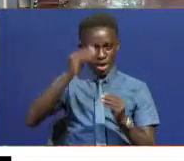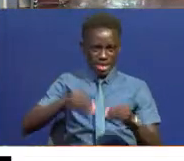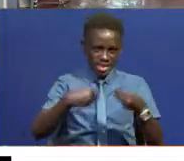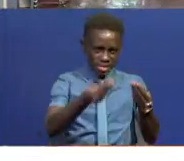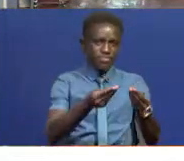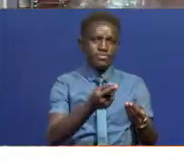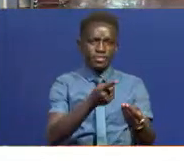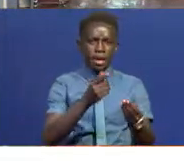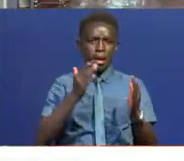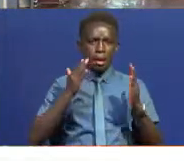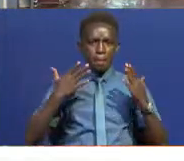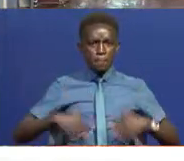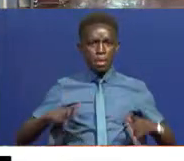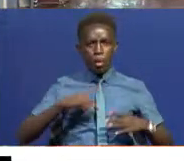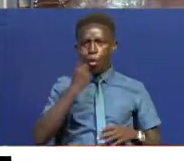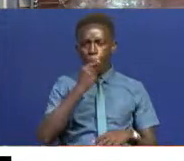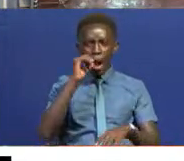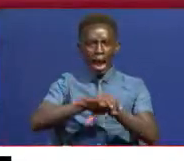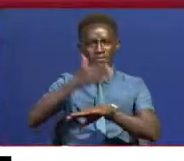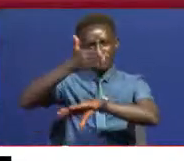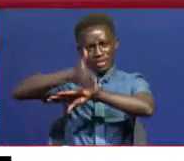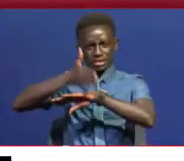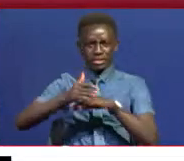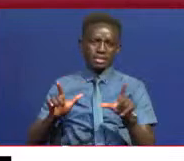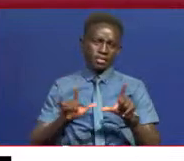Ya wale wamesaidika.